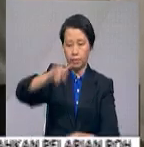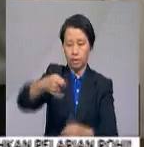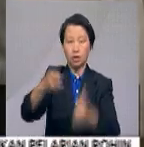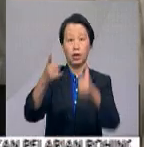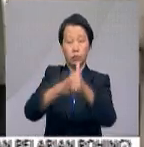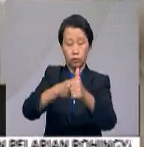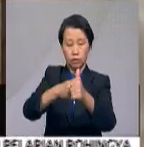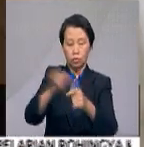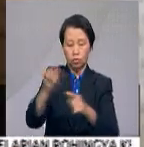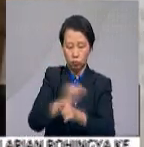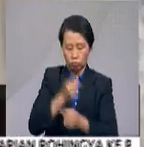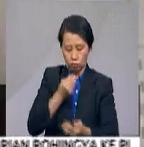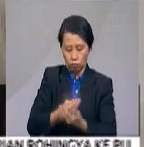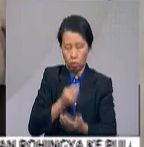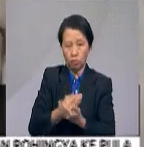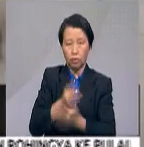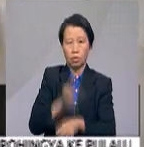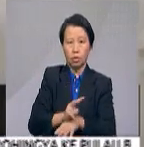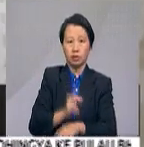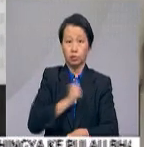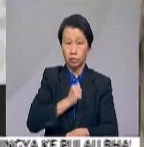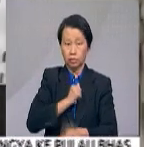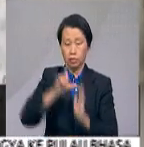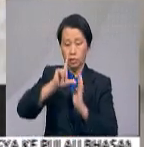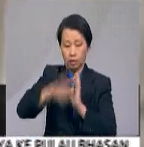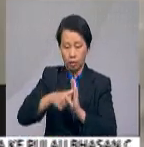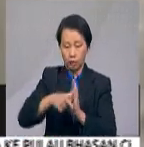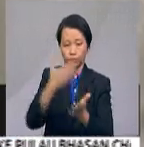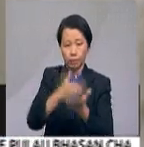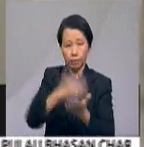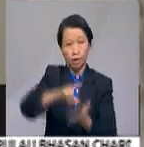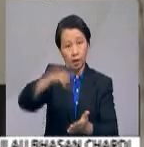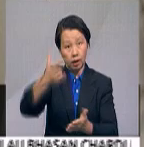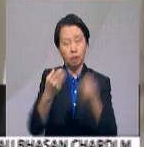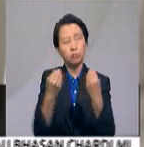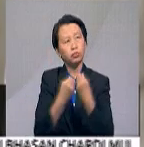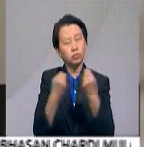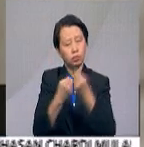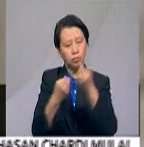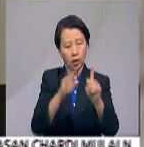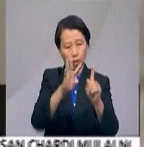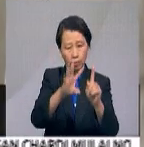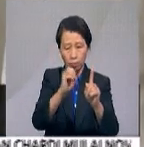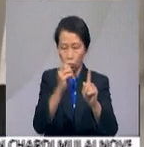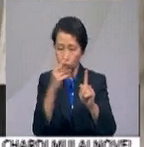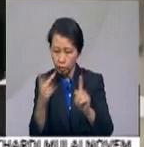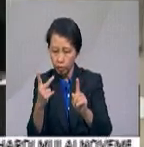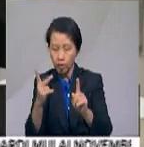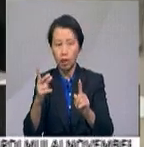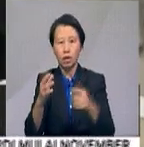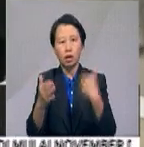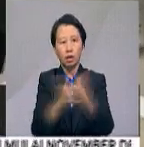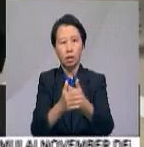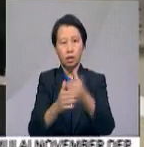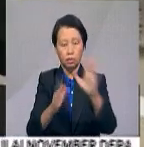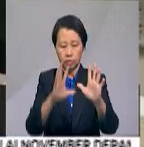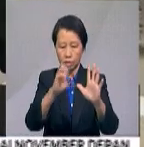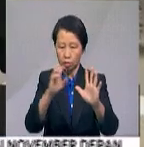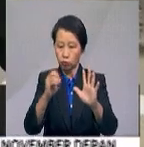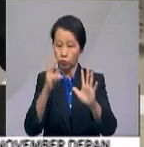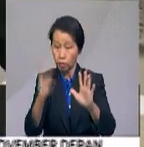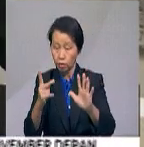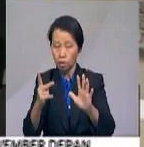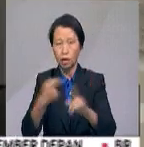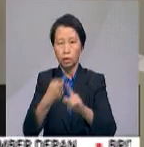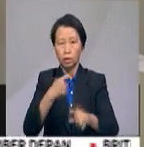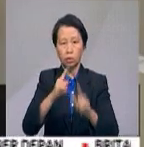itu menggunakan wang saksi sendiri. Kemudiannya, bayaran lain berjumlah antara RM140,000 sehingga RM500,000